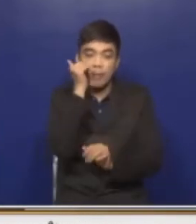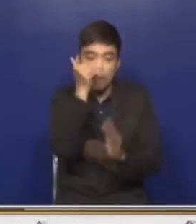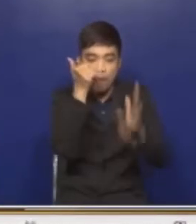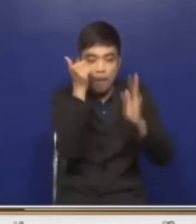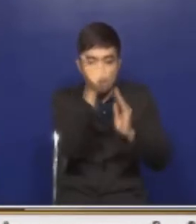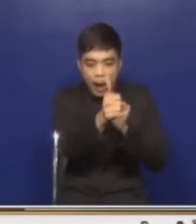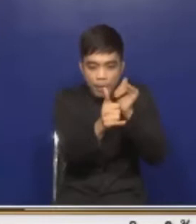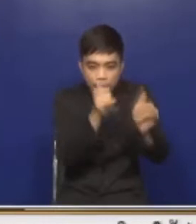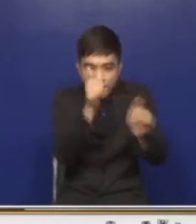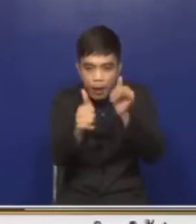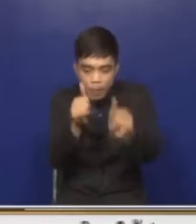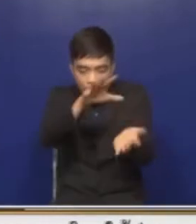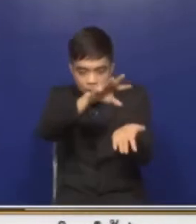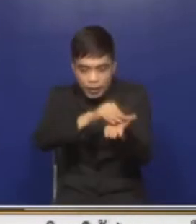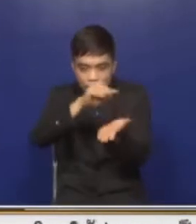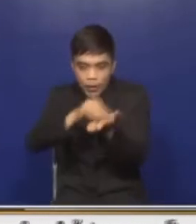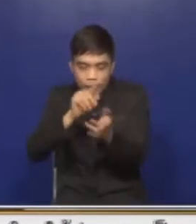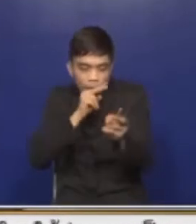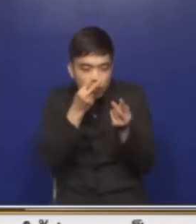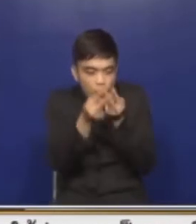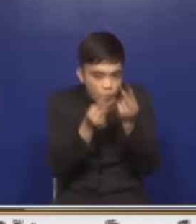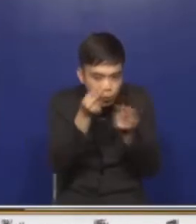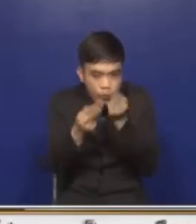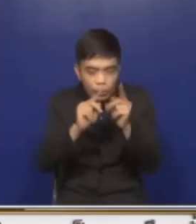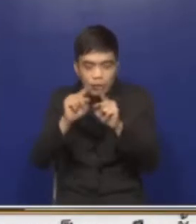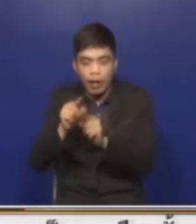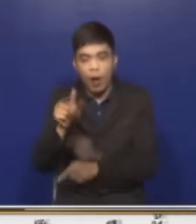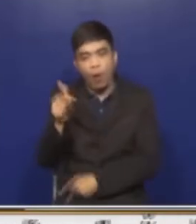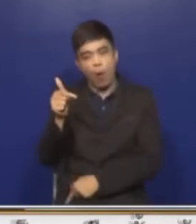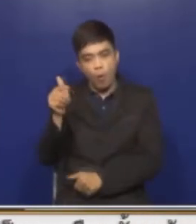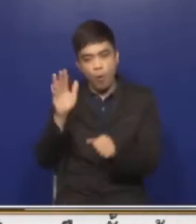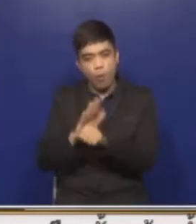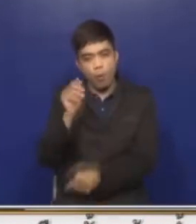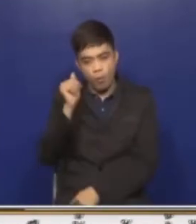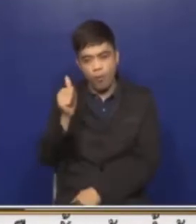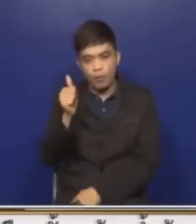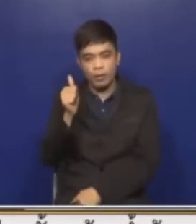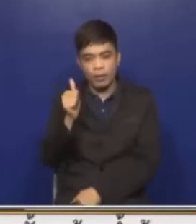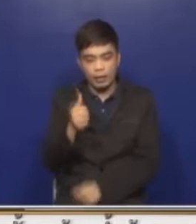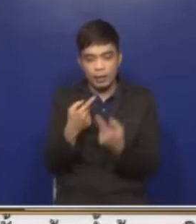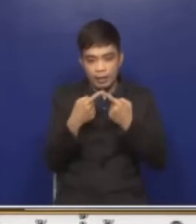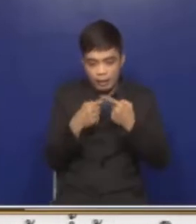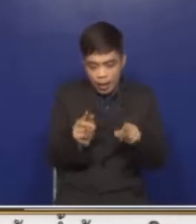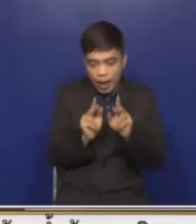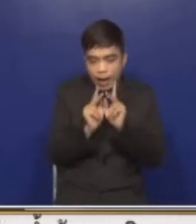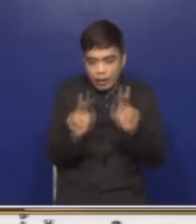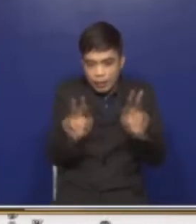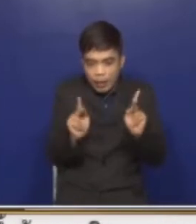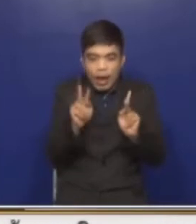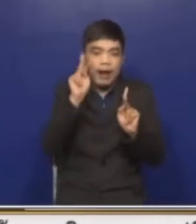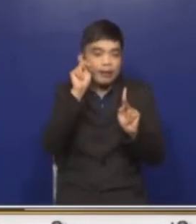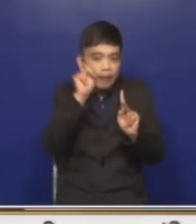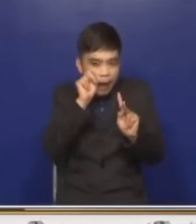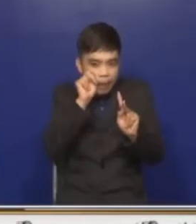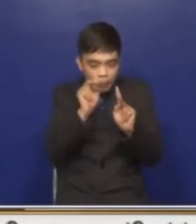วิสามัญรุ่นนี้ลงพื้นที่เต็มเปี่ยมแต่ความเป็นจริงอ่ะคณะกรรมการวิสามัญน้ำนิ